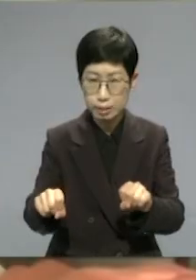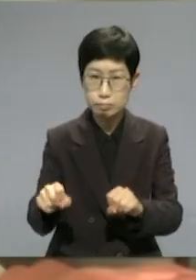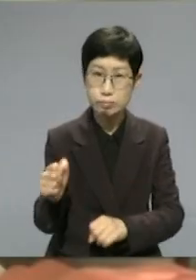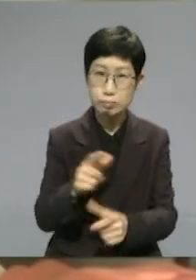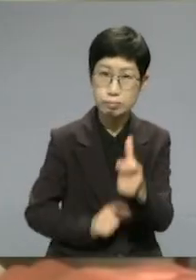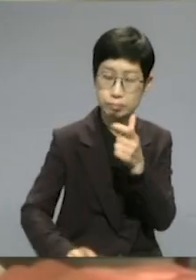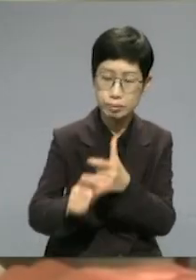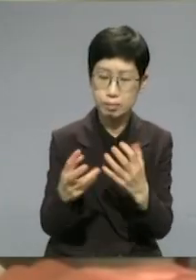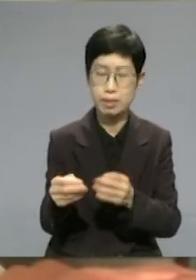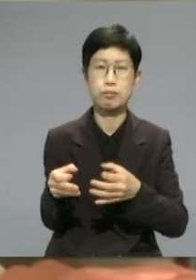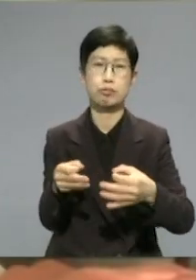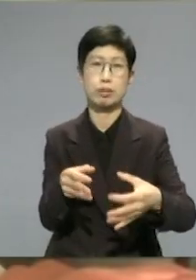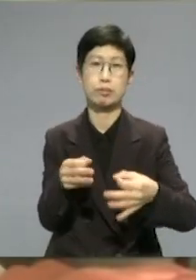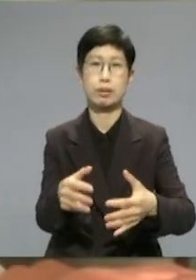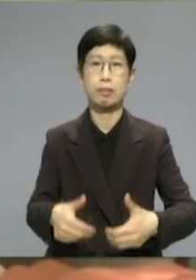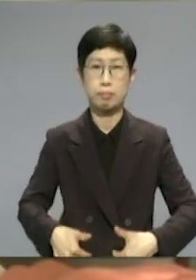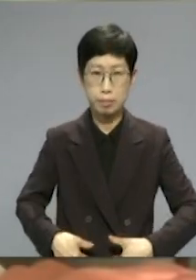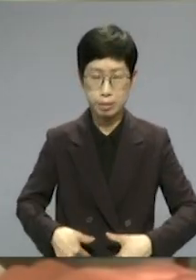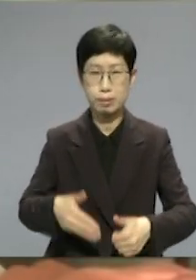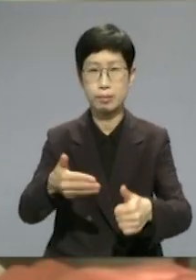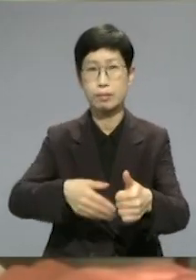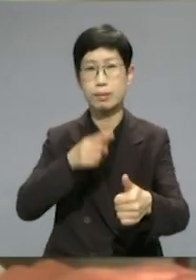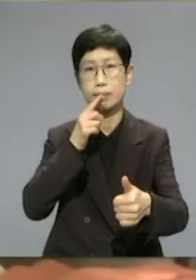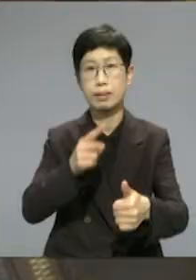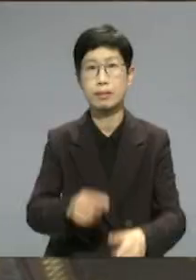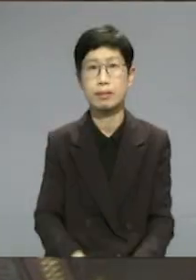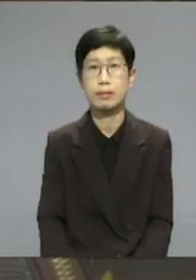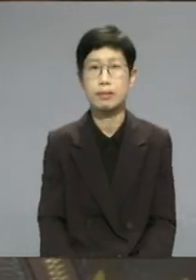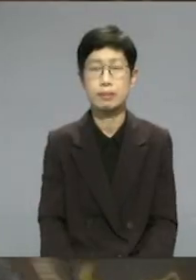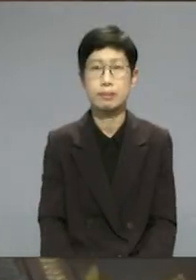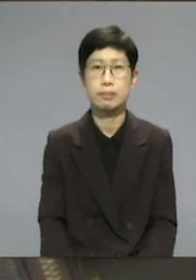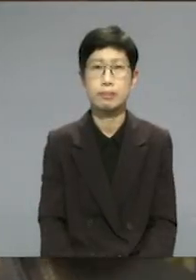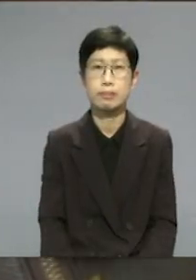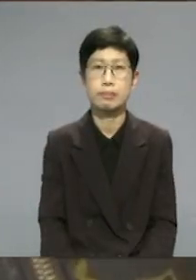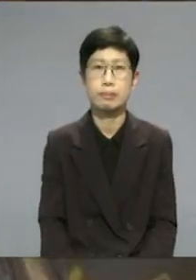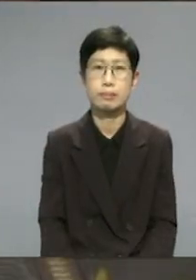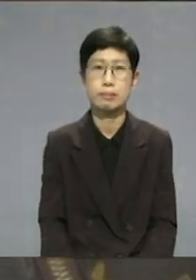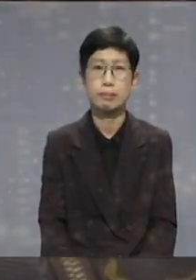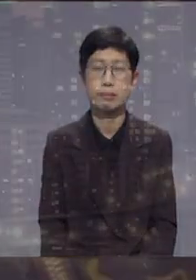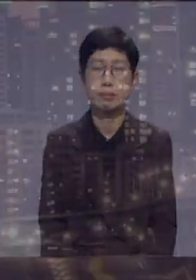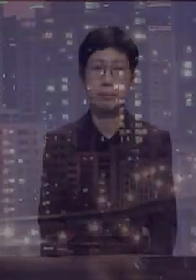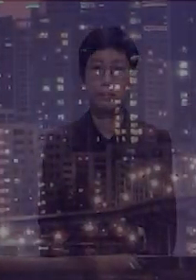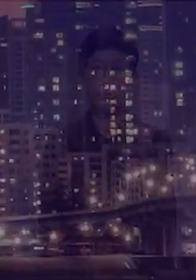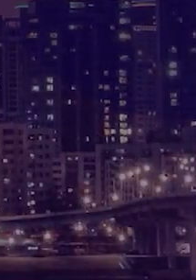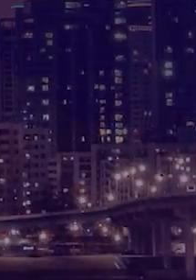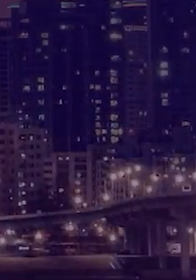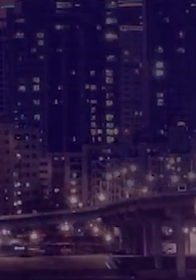대한 더 많은 투자가 필요하다고 권고하고 있습니다. 월드뉴스 윤서영입니다.